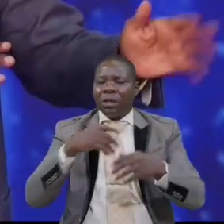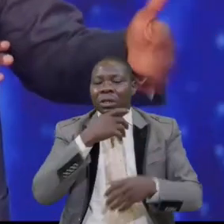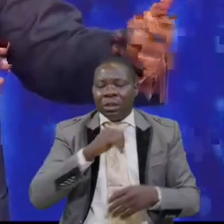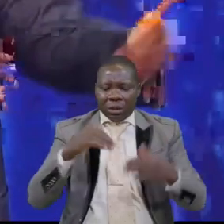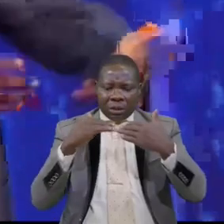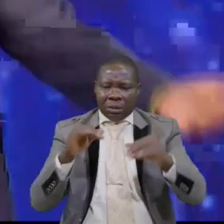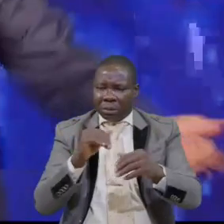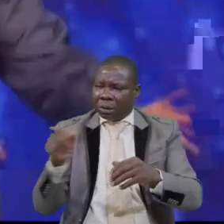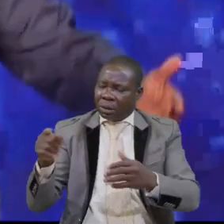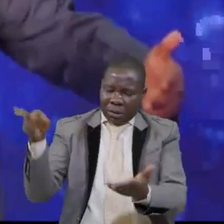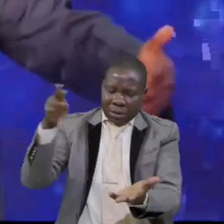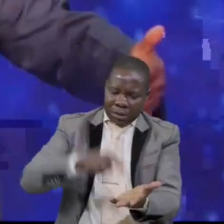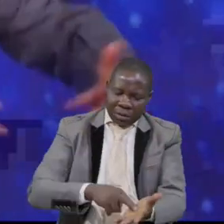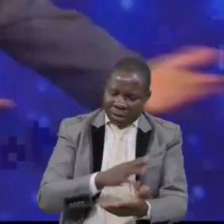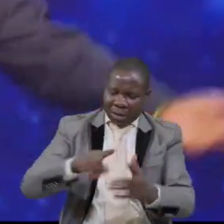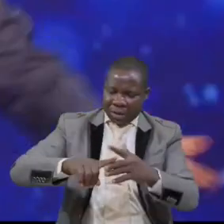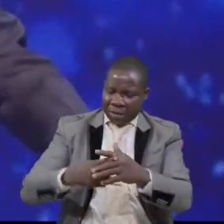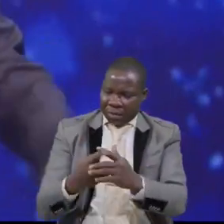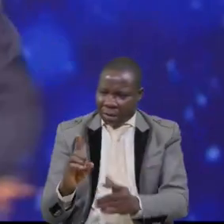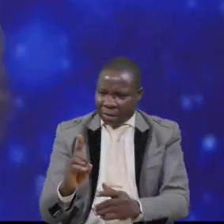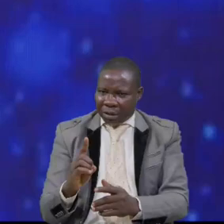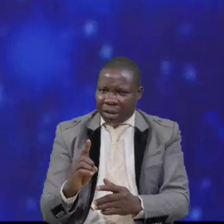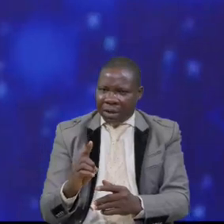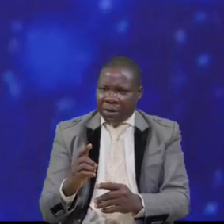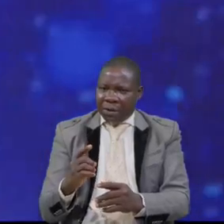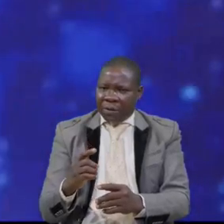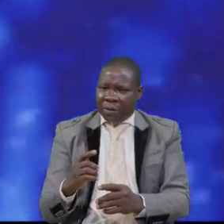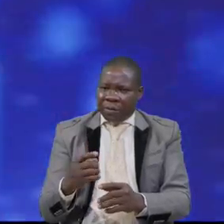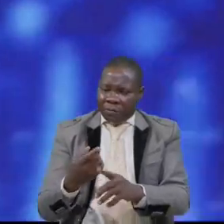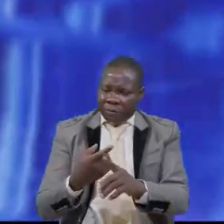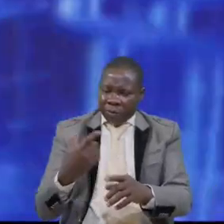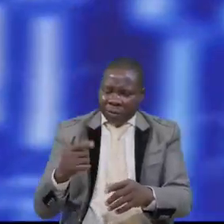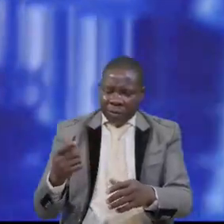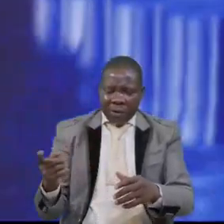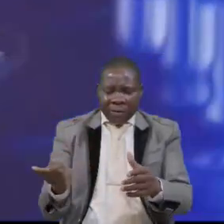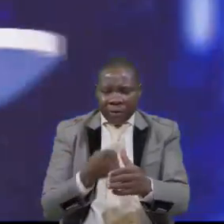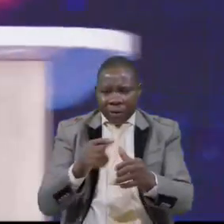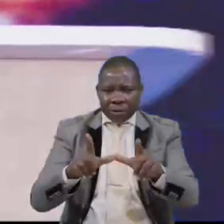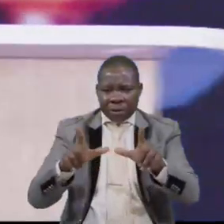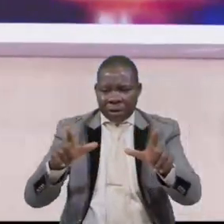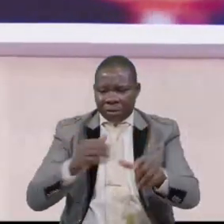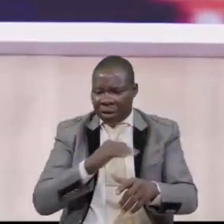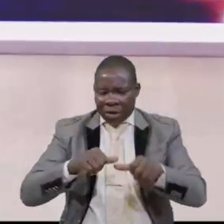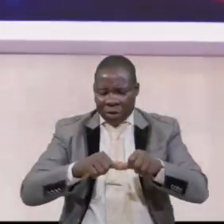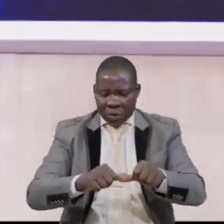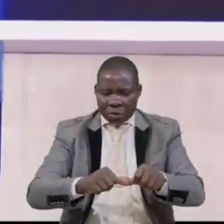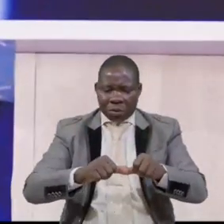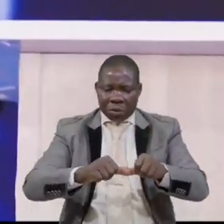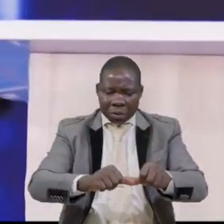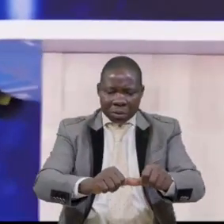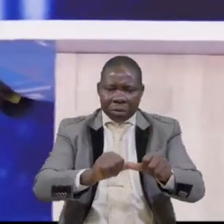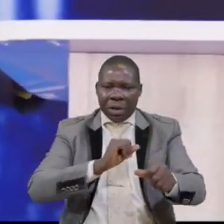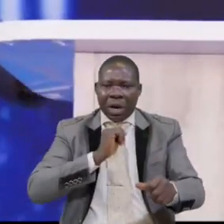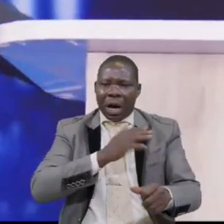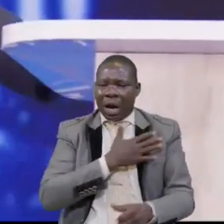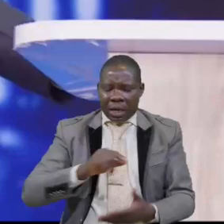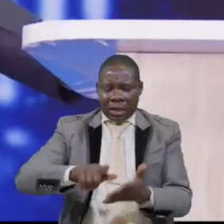a repris à part du premier cycle et elle a continué. Et elle a